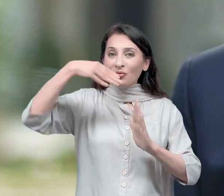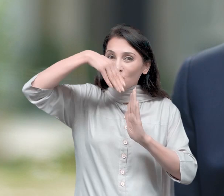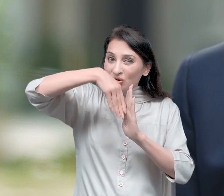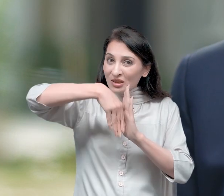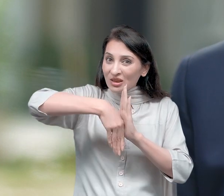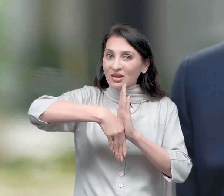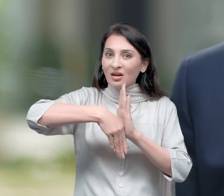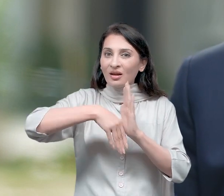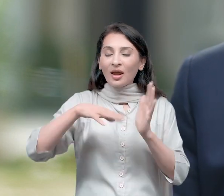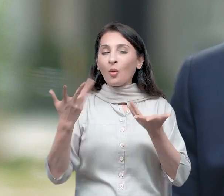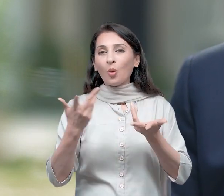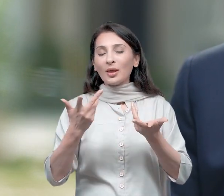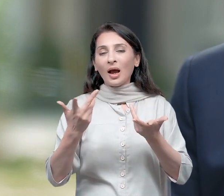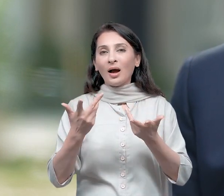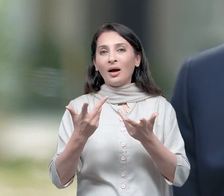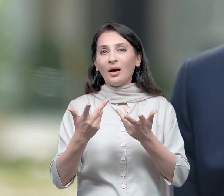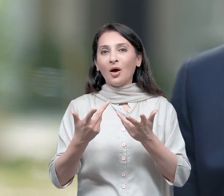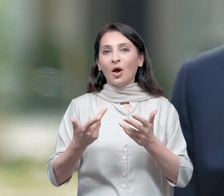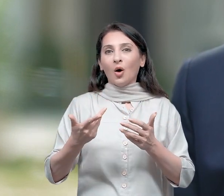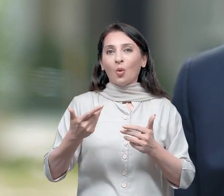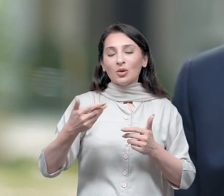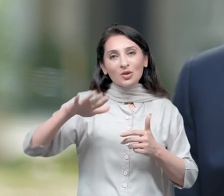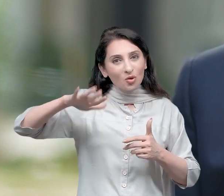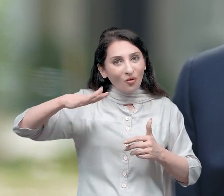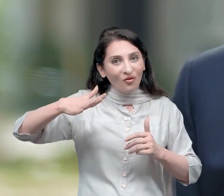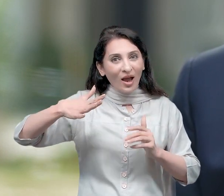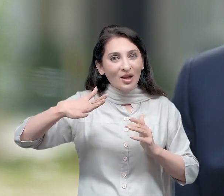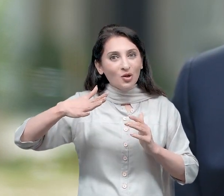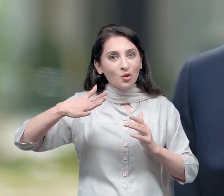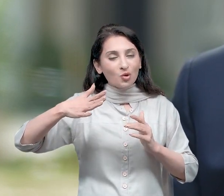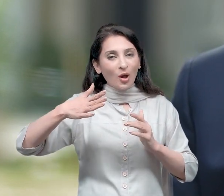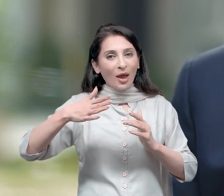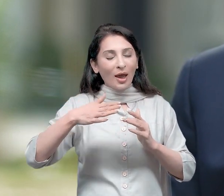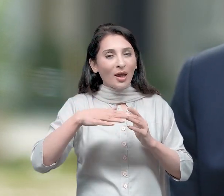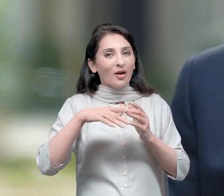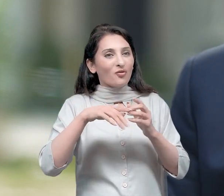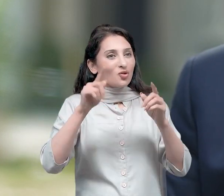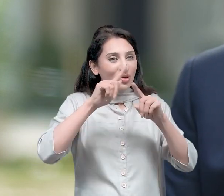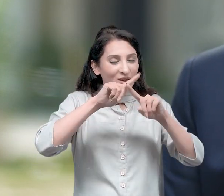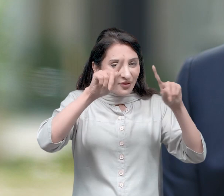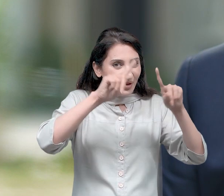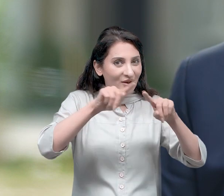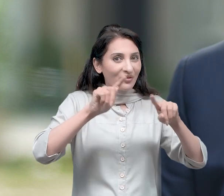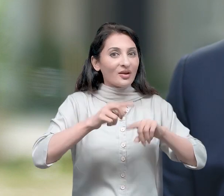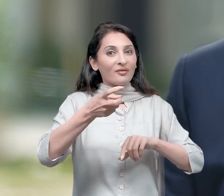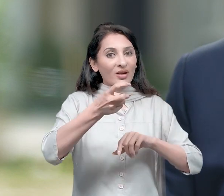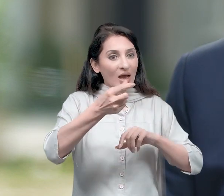ویلیو ہے، اس کا دوسری کرنسیوں کے مقابلے میں اس میں کمی آ جانا۔